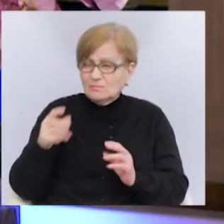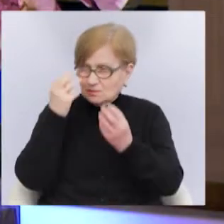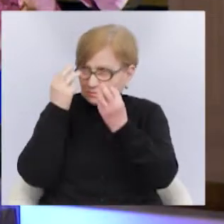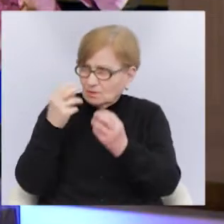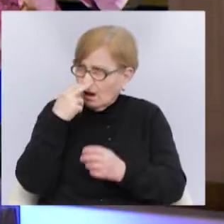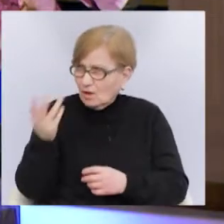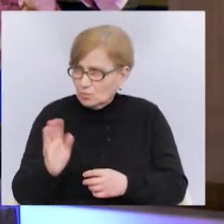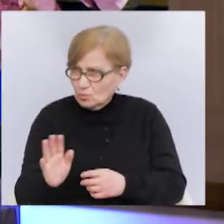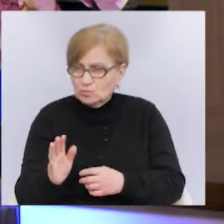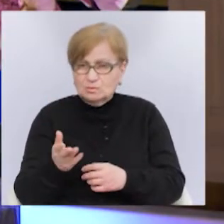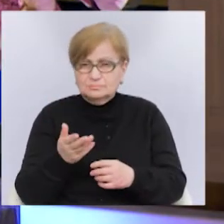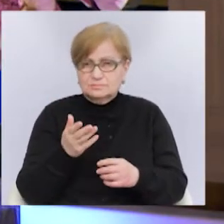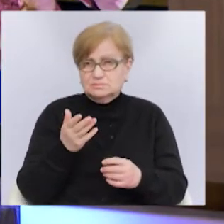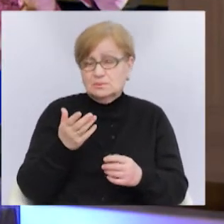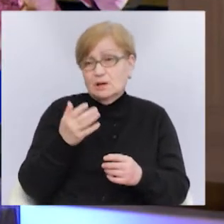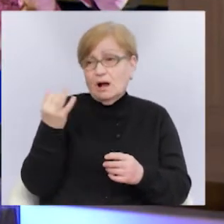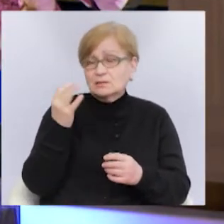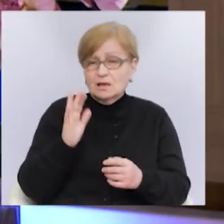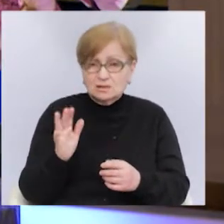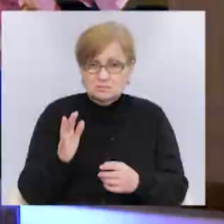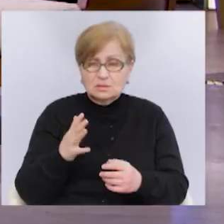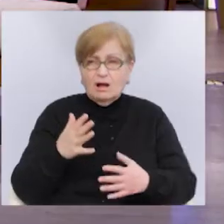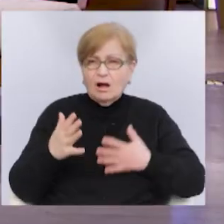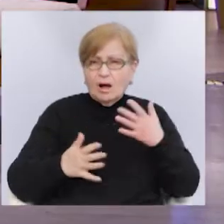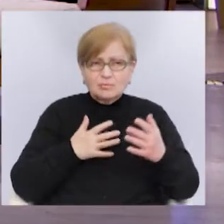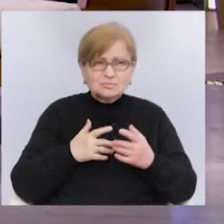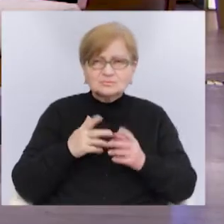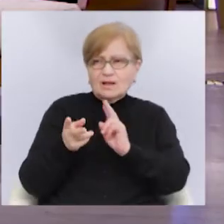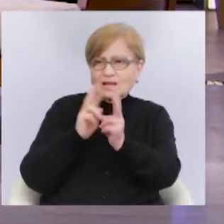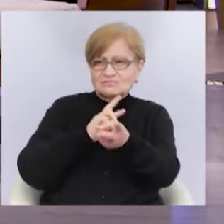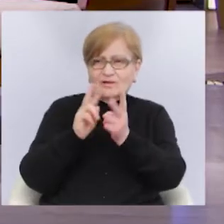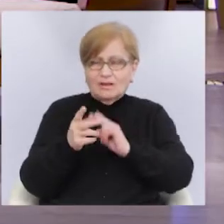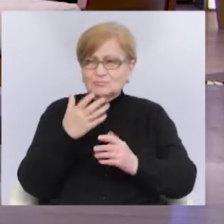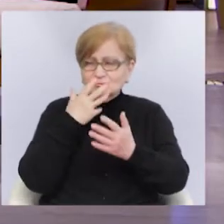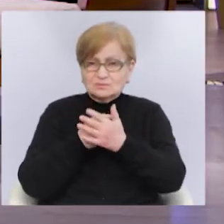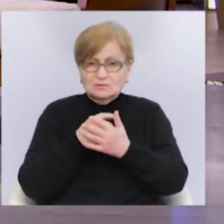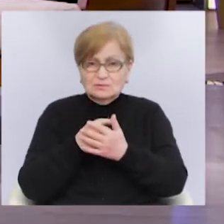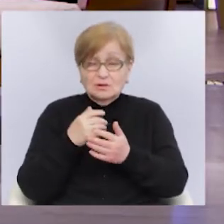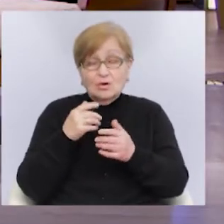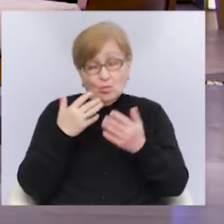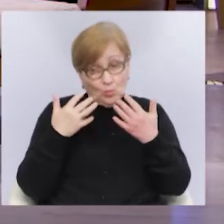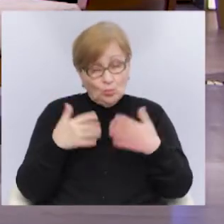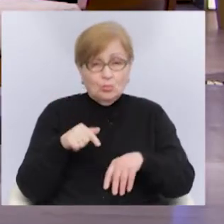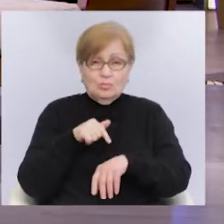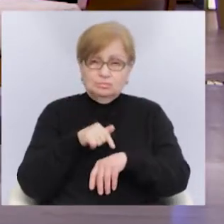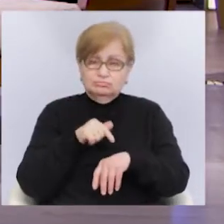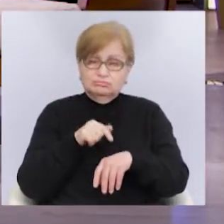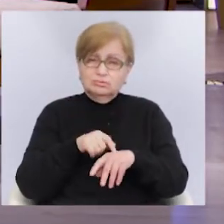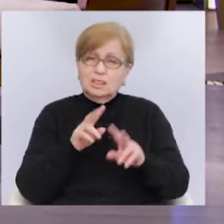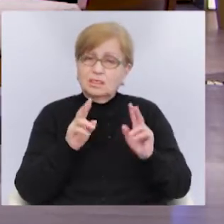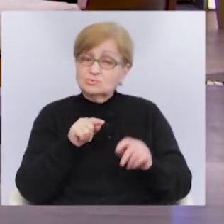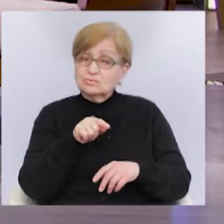ფოკუსით, ადამიანთან ყურადღების გაზიარებით, ამ ემოციური გაცვლა გამოთვლით, ეს უკვე შეიძლება იყოს ნიშანი იმისა, რომ ხო